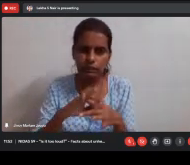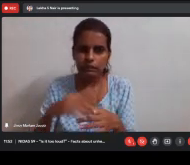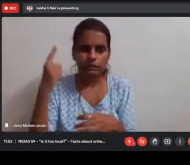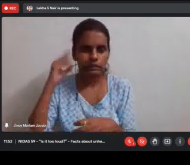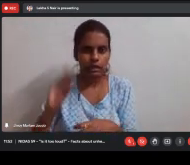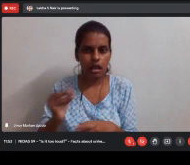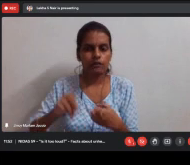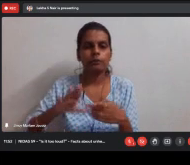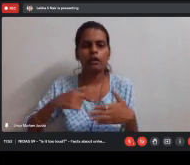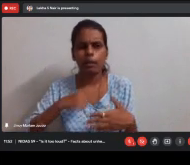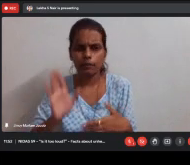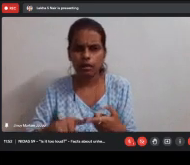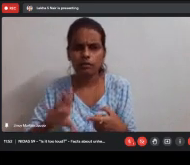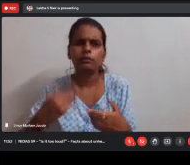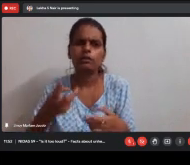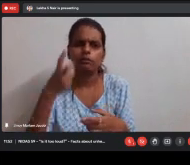ഫോം ടിപ്പ് അല്ലെങ്കിൽ ഇയർ ടിപ്പ്.